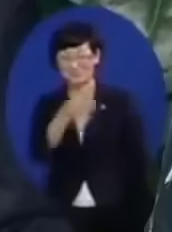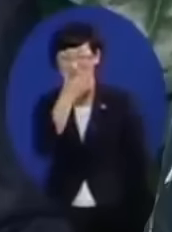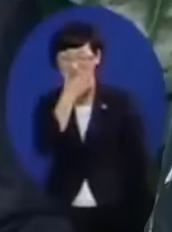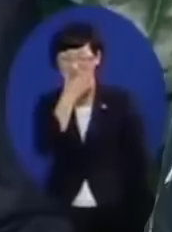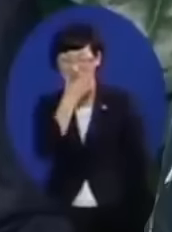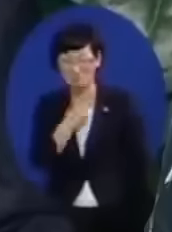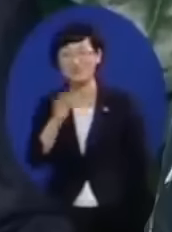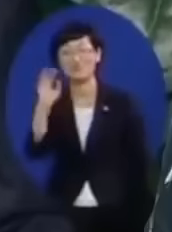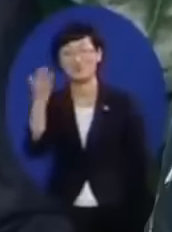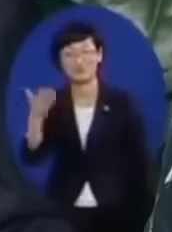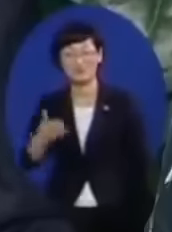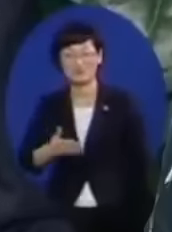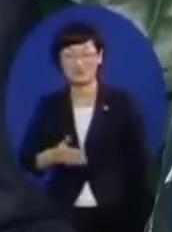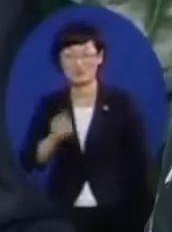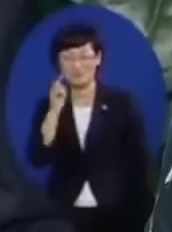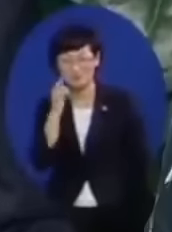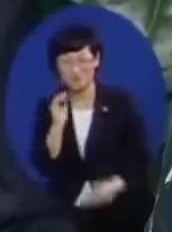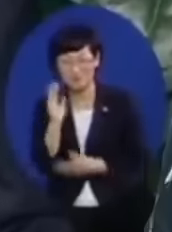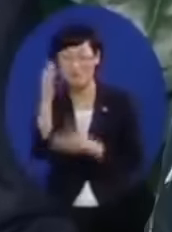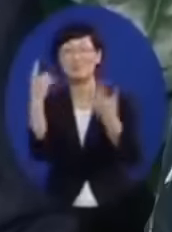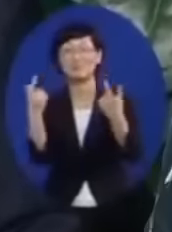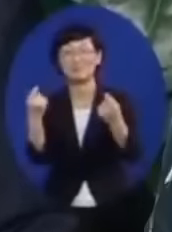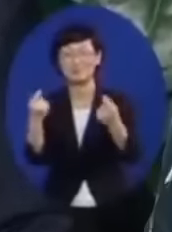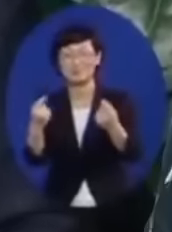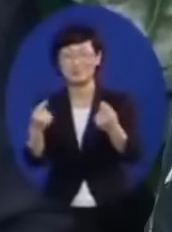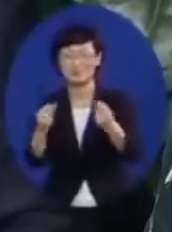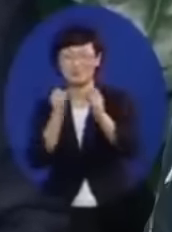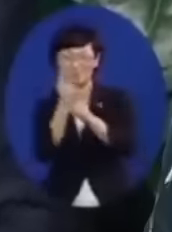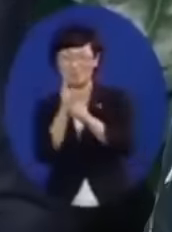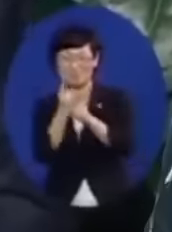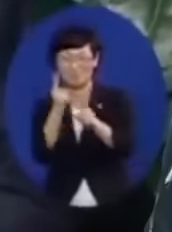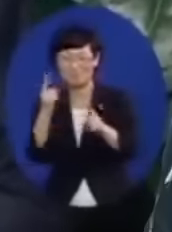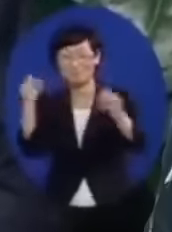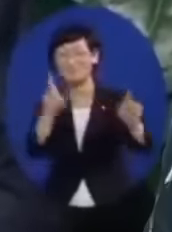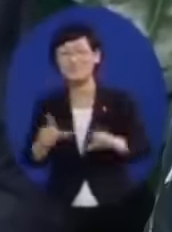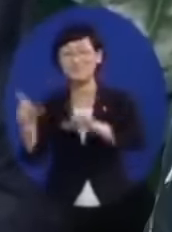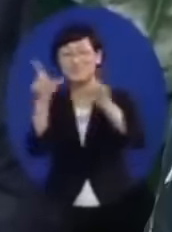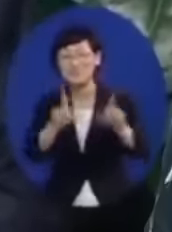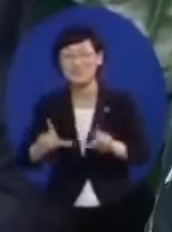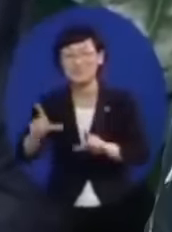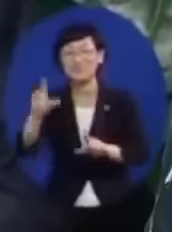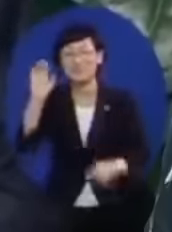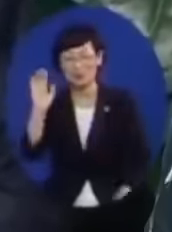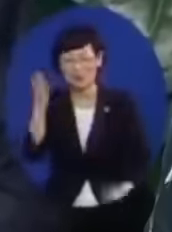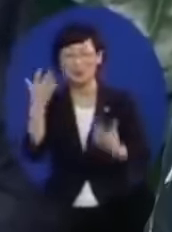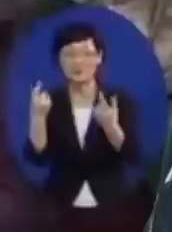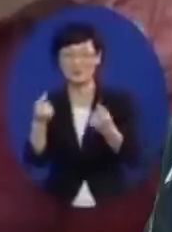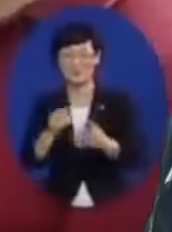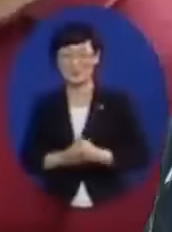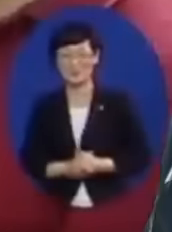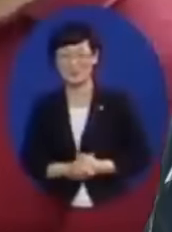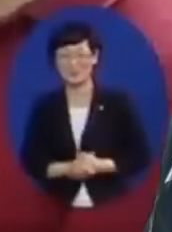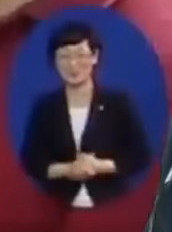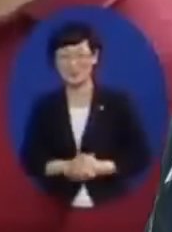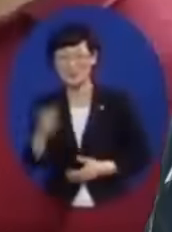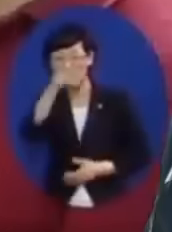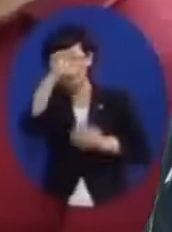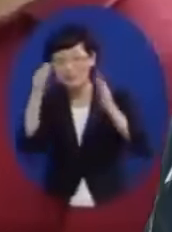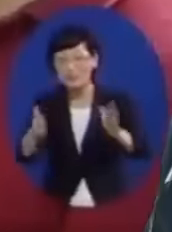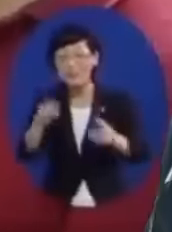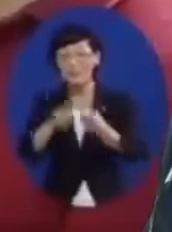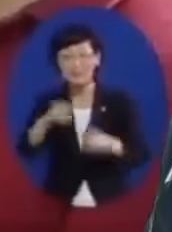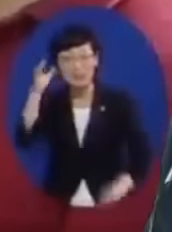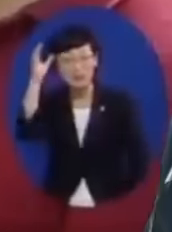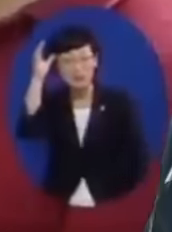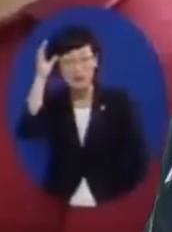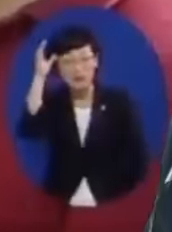행복하고 영광스럽고 승리하는 삶을 살게 되는 것입니다. 인생에 대한